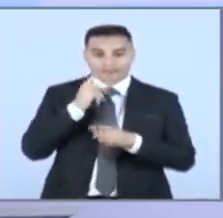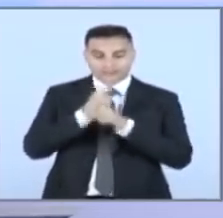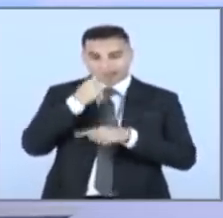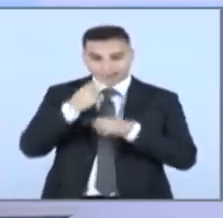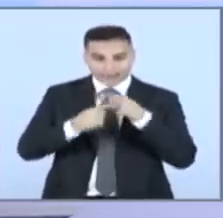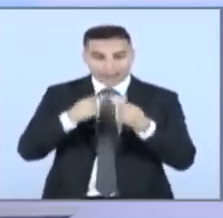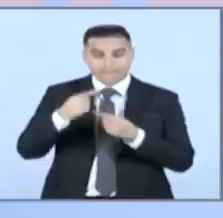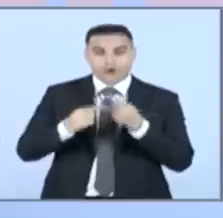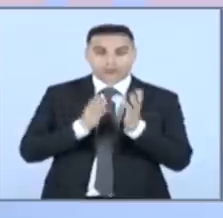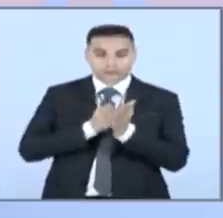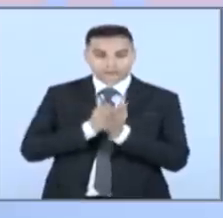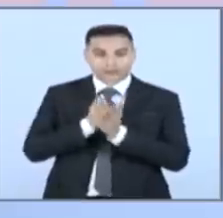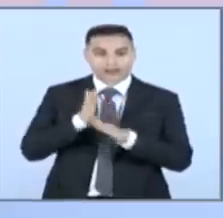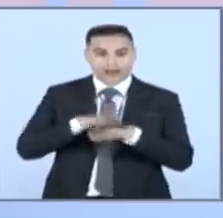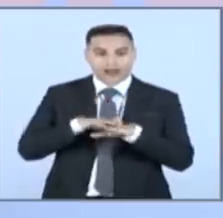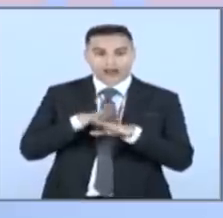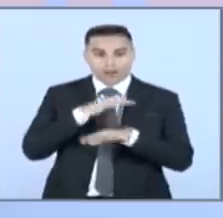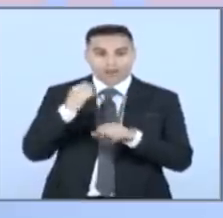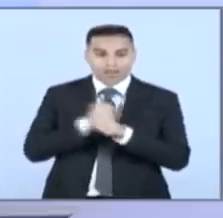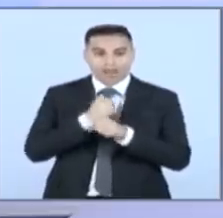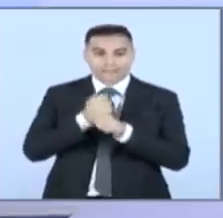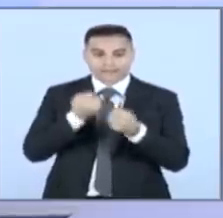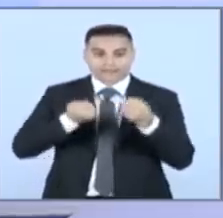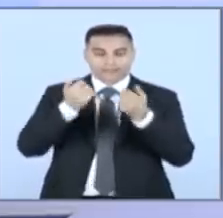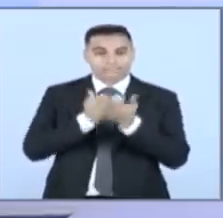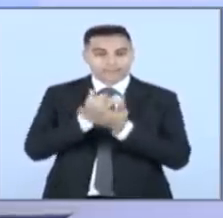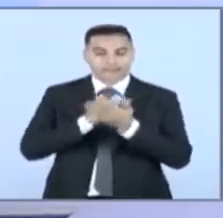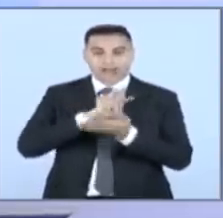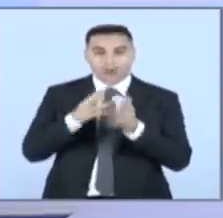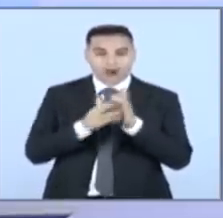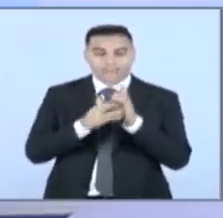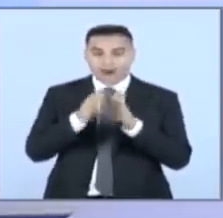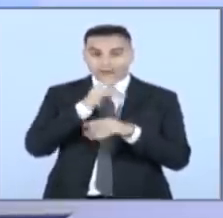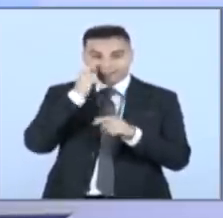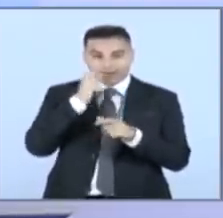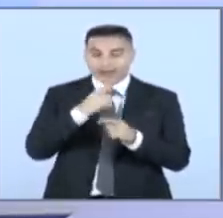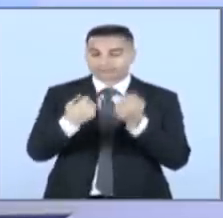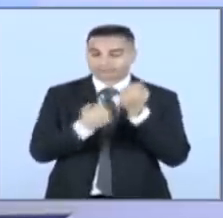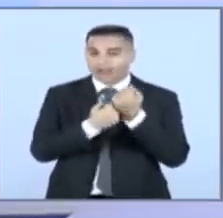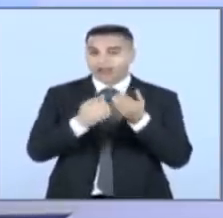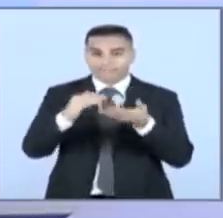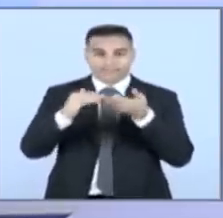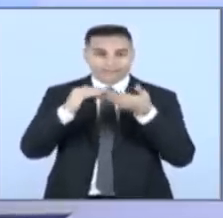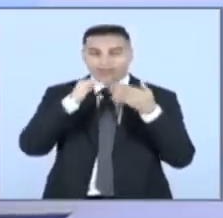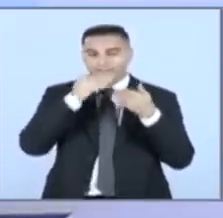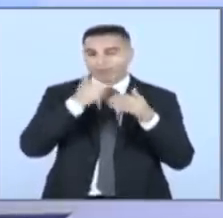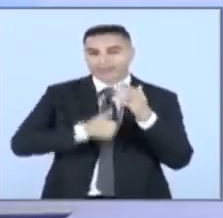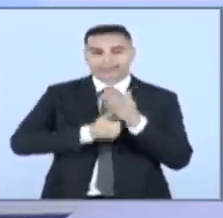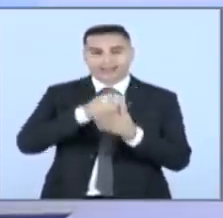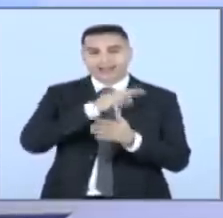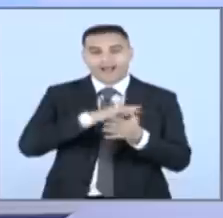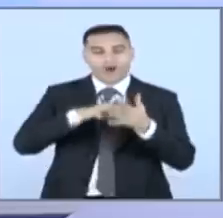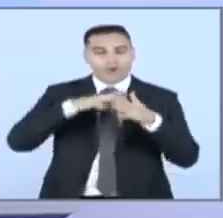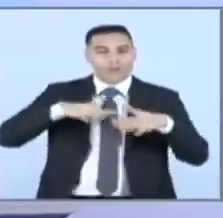تستمروا على كل المستويات سواء مدارس او جامعات والناس متابعه في كل حته. فبصراحه نجاح الحمد لله، يعني